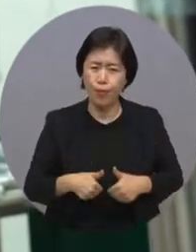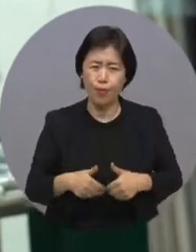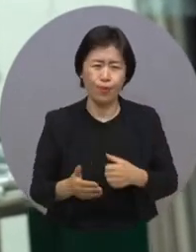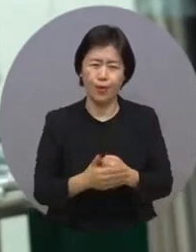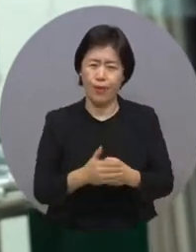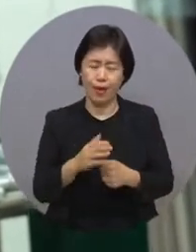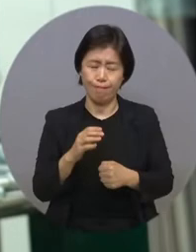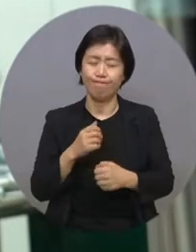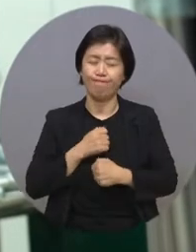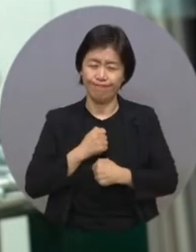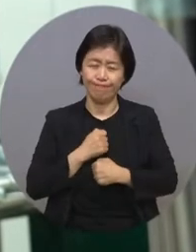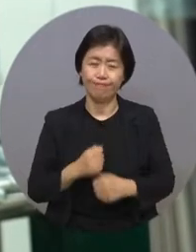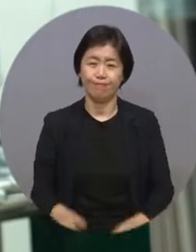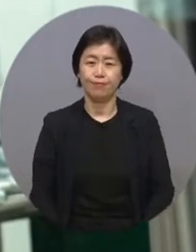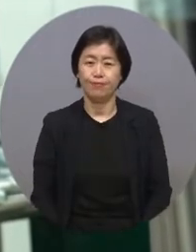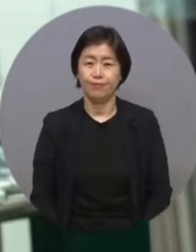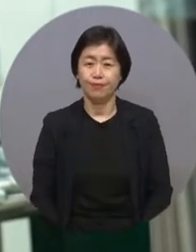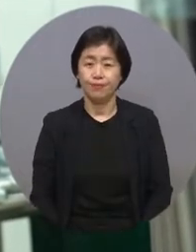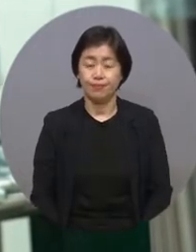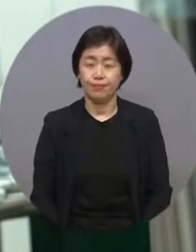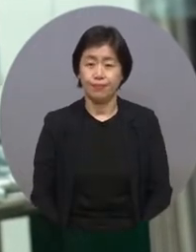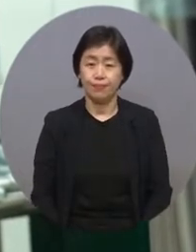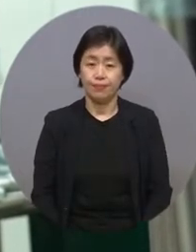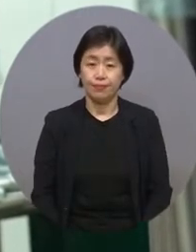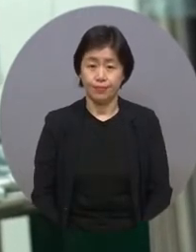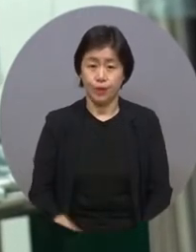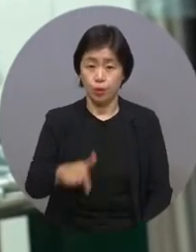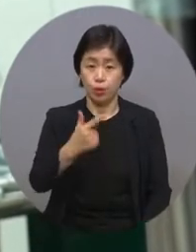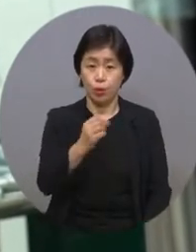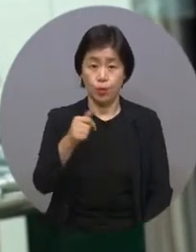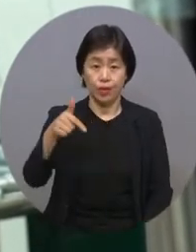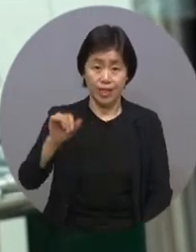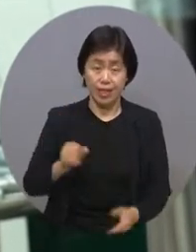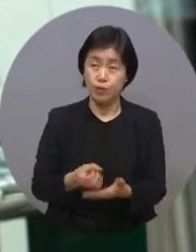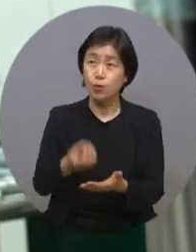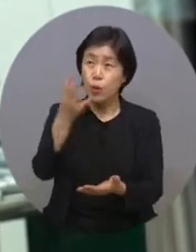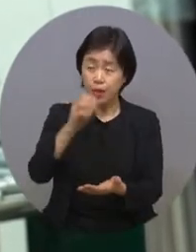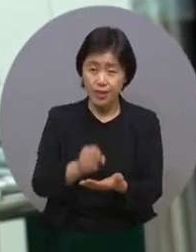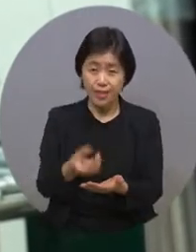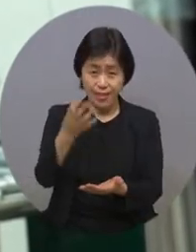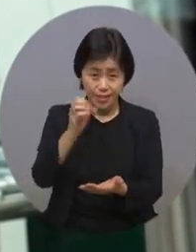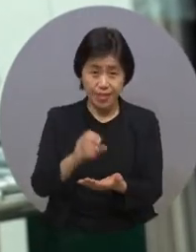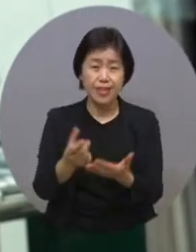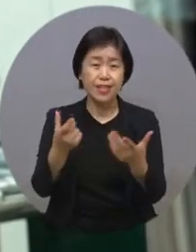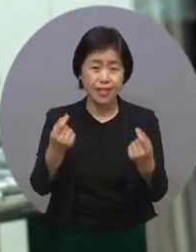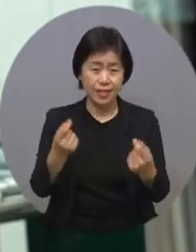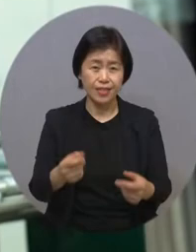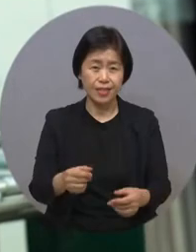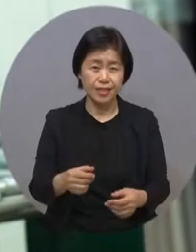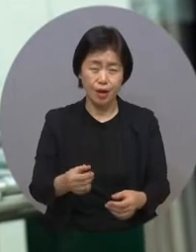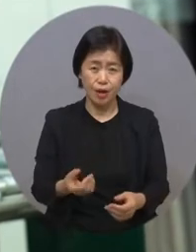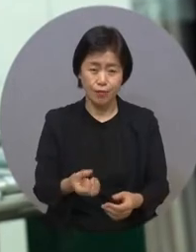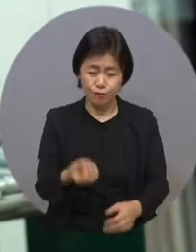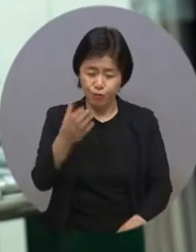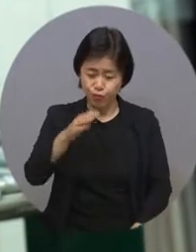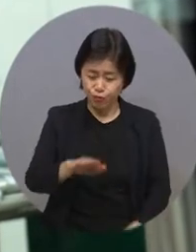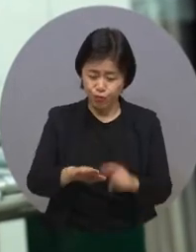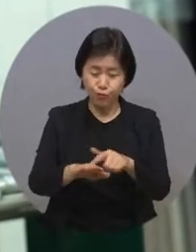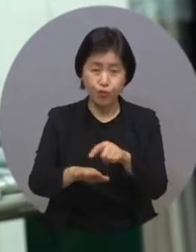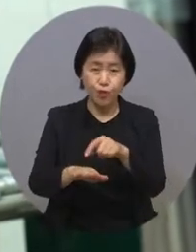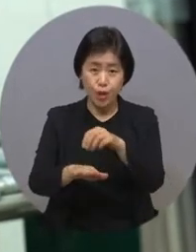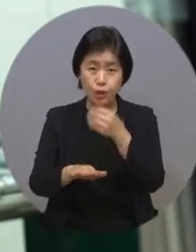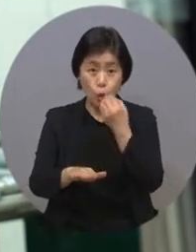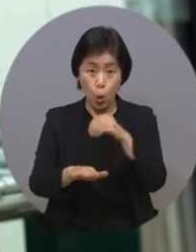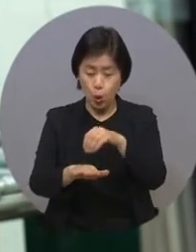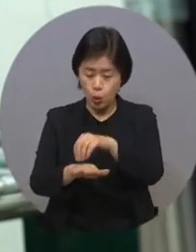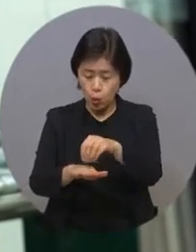네. 이게, 저희, 아까 공기놀이로 제가 비유를 했지만 마찬가지로 꺾기라고 하죠. 제 마지막 이렇게 연수 먹는